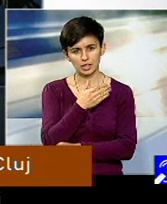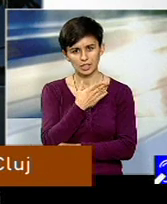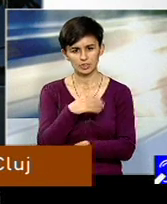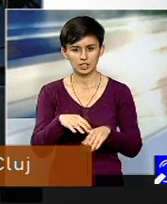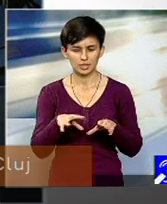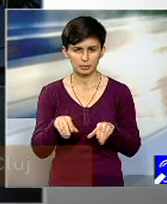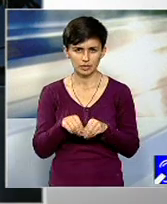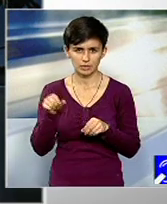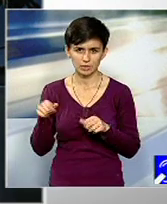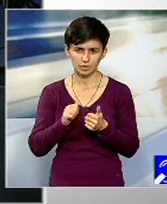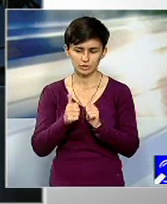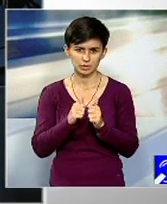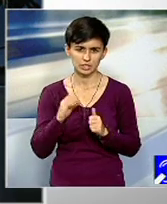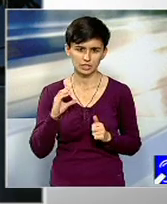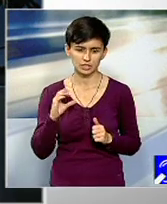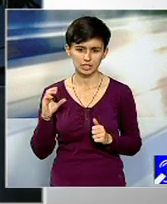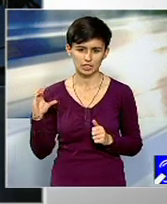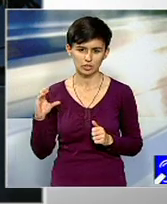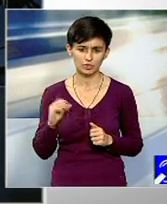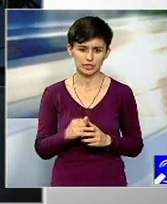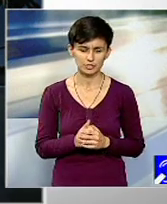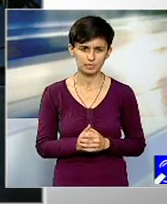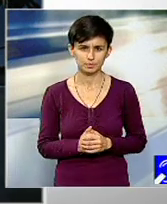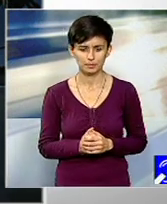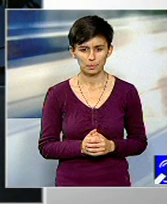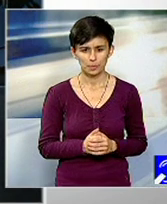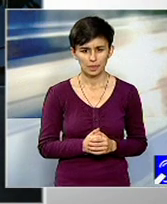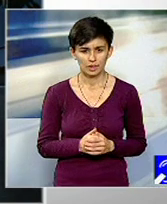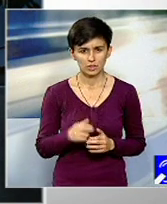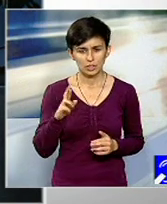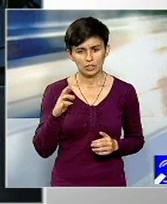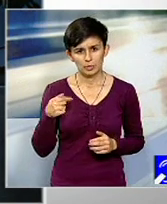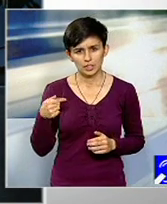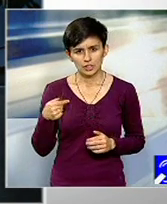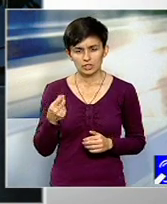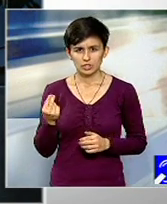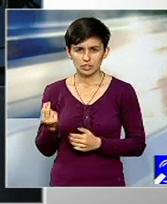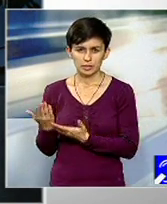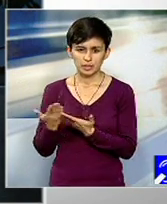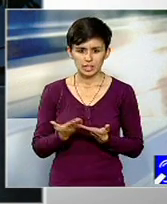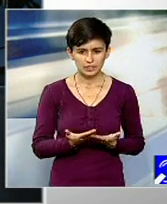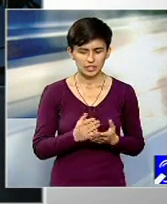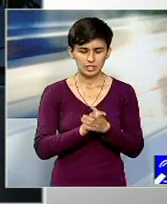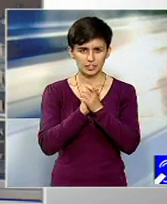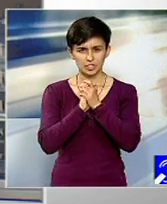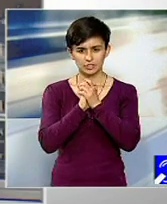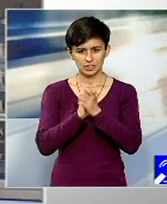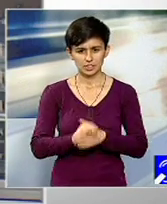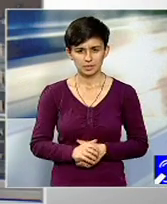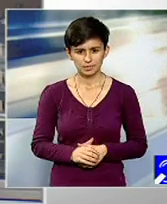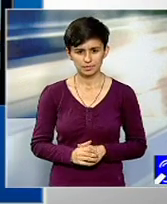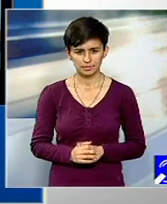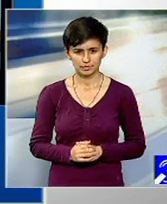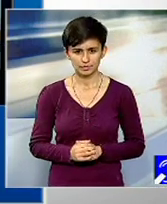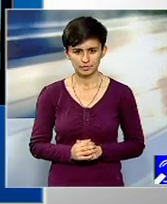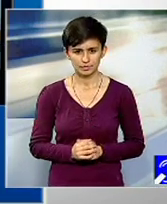împreună cu sportivii Cristian Covaci, de altfel este capitanul echipei, și cu Robert Georgiu. Bine ați venit, felicitări! Ne v-am găsit, mulțumim! Bună